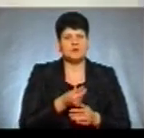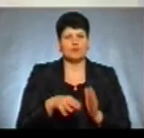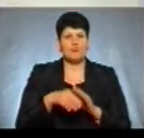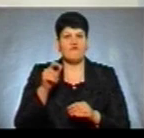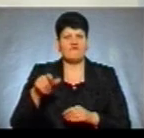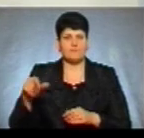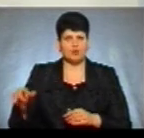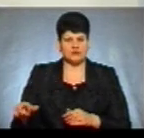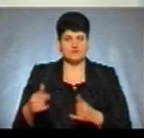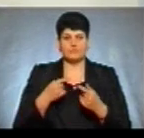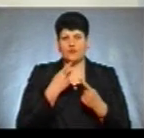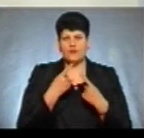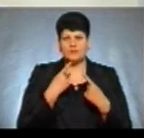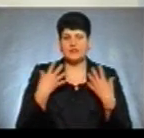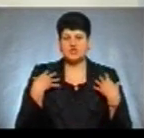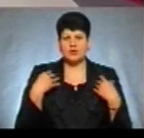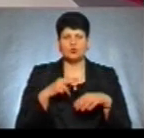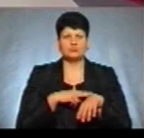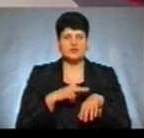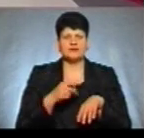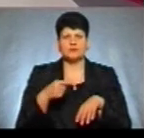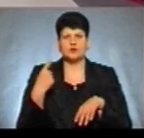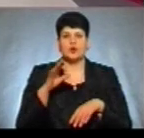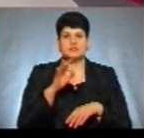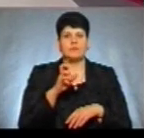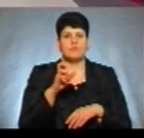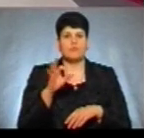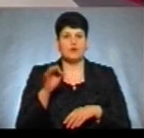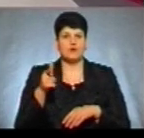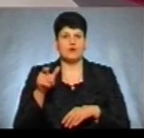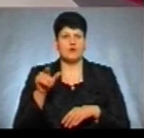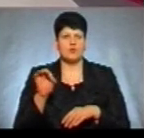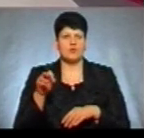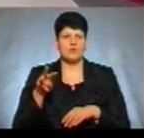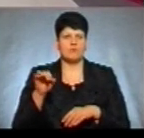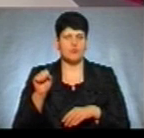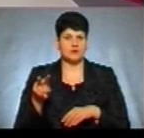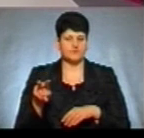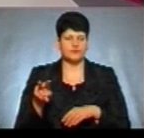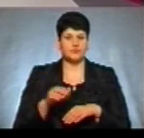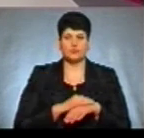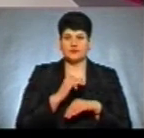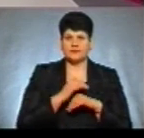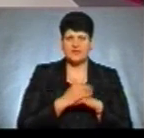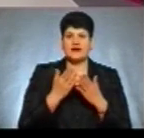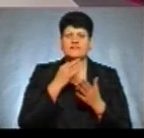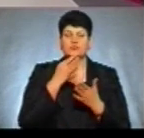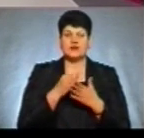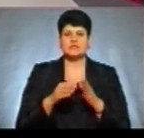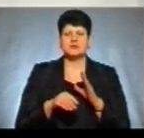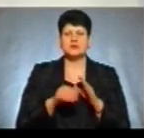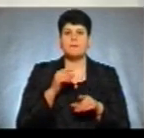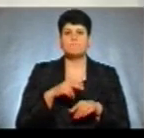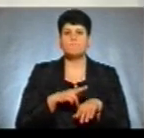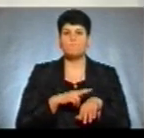Національної поліції в Тернопільській області Олександра Богомола. Доброго вечора. Вітаю. Отож, власне, яка відповідальність поліції у виборчому процесі?